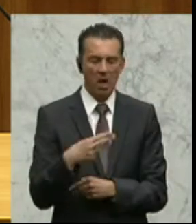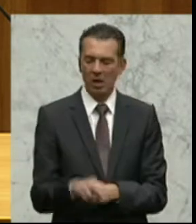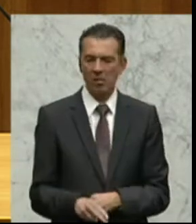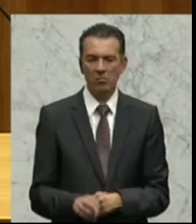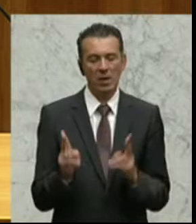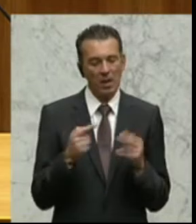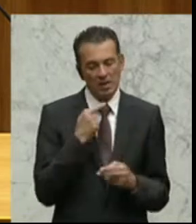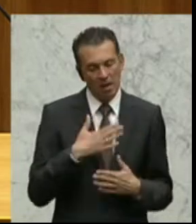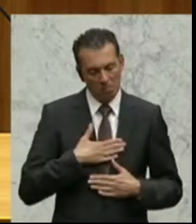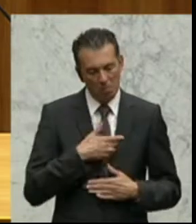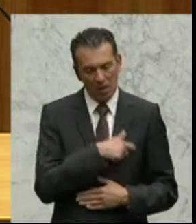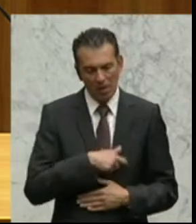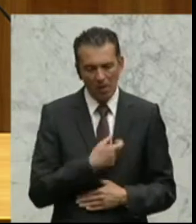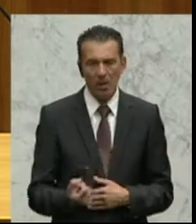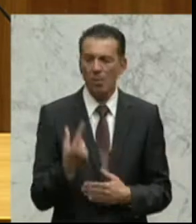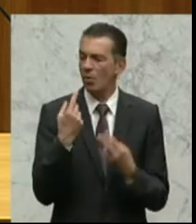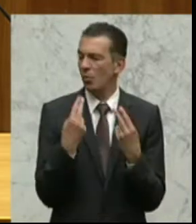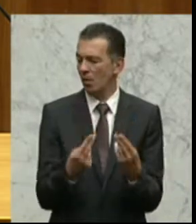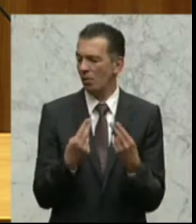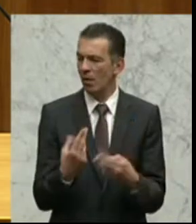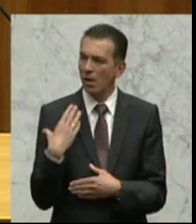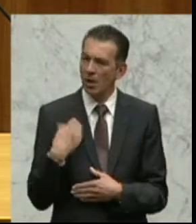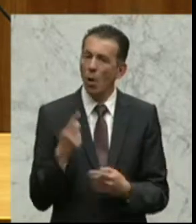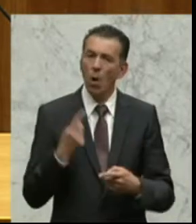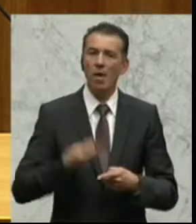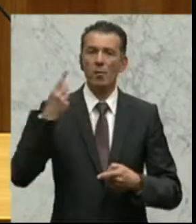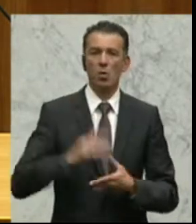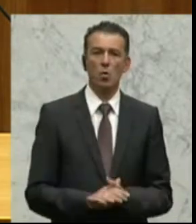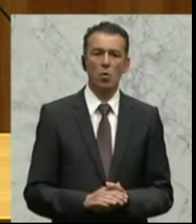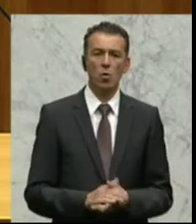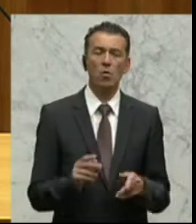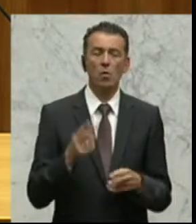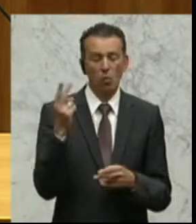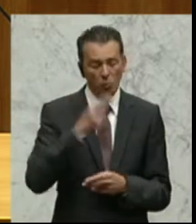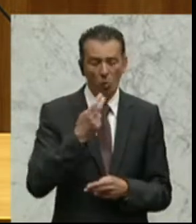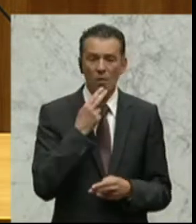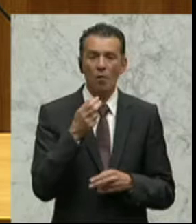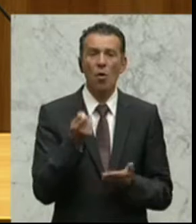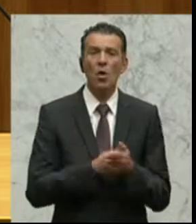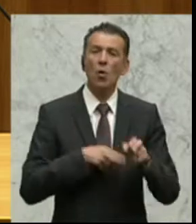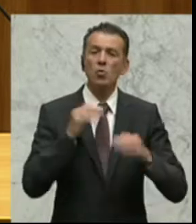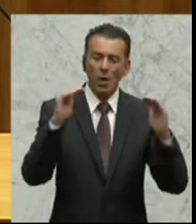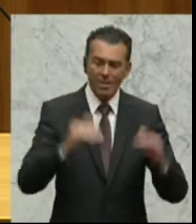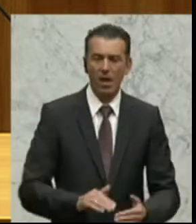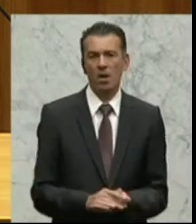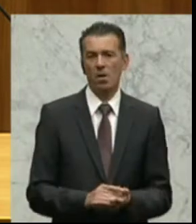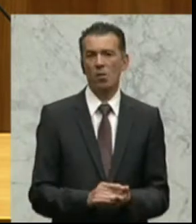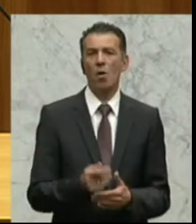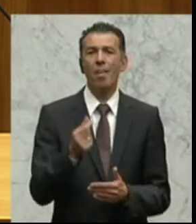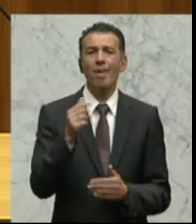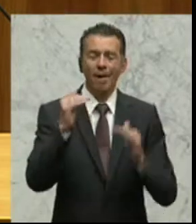glaube, das ist besonders wichtig, dass man das noch einmal hervorhebt. Wir wollen natürlich eine Lohnsteuersenkung, wir wollen natürlich eine Tarifsenkung und